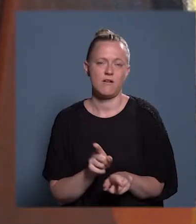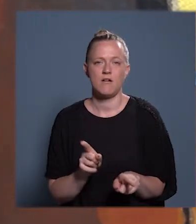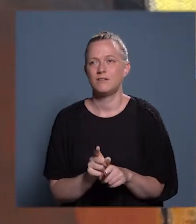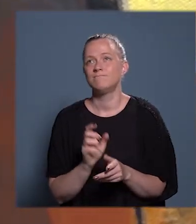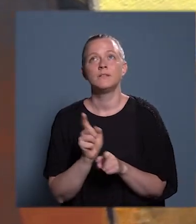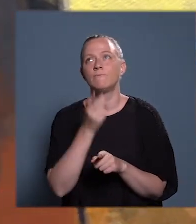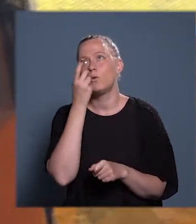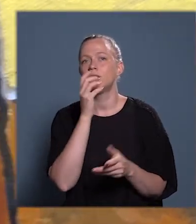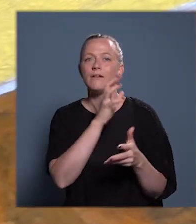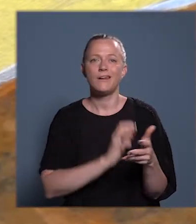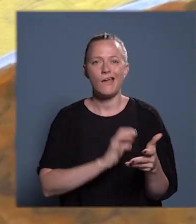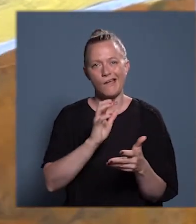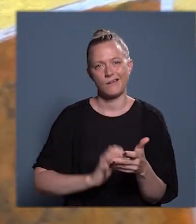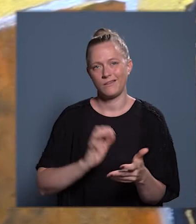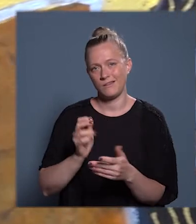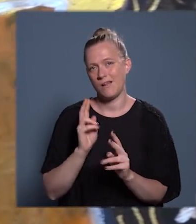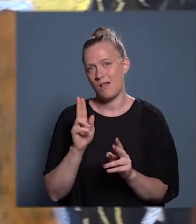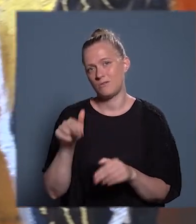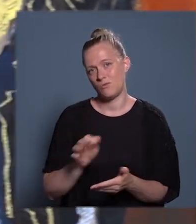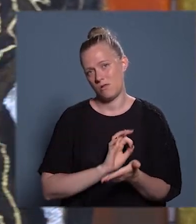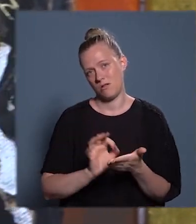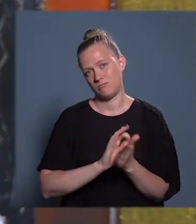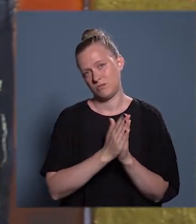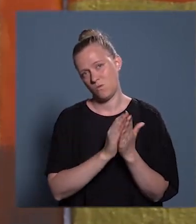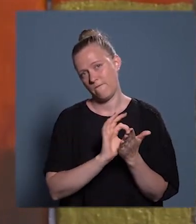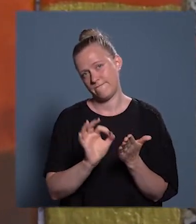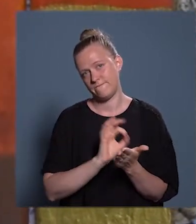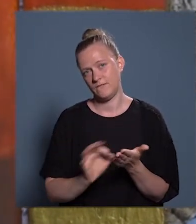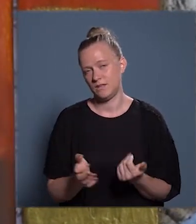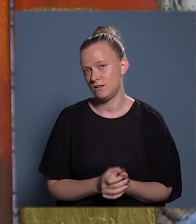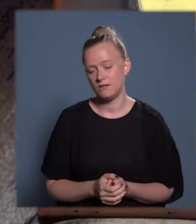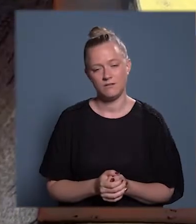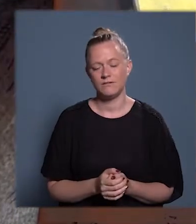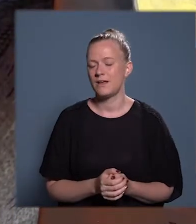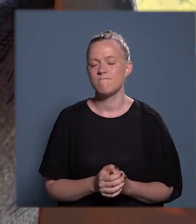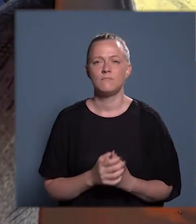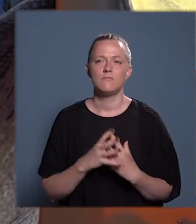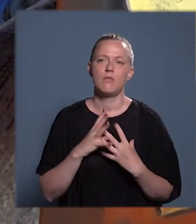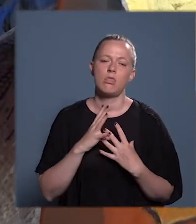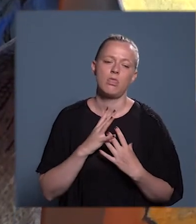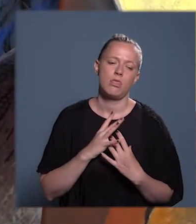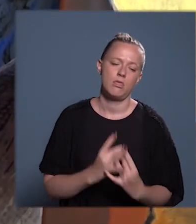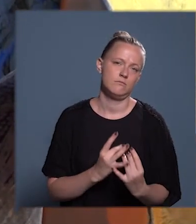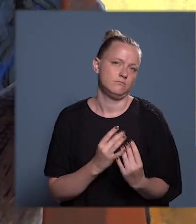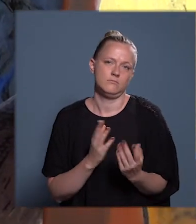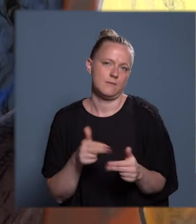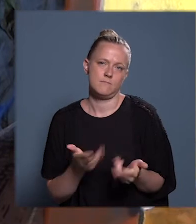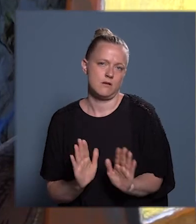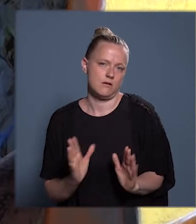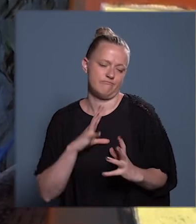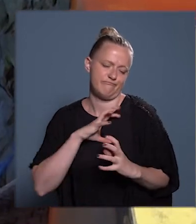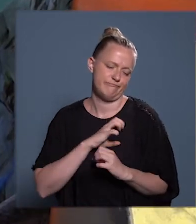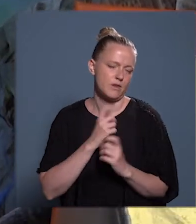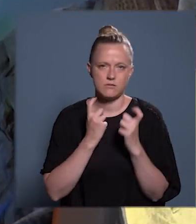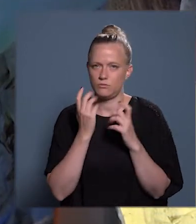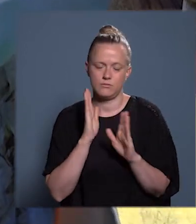élete. Lehetne róla könyvet írni. Nem szabad elsüllyedni a bánatba, keserűségbe, így gondolom.